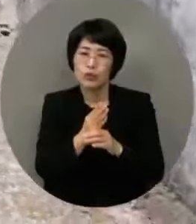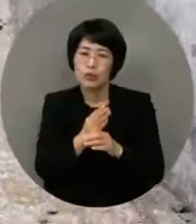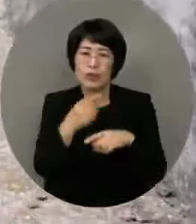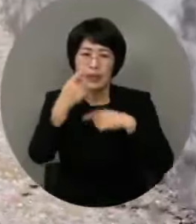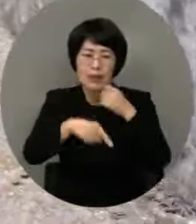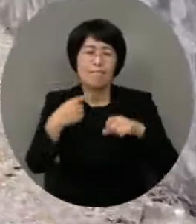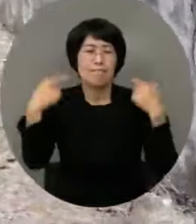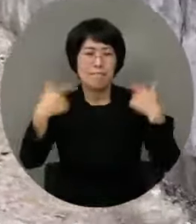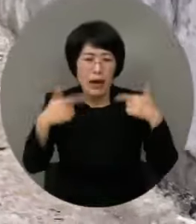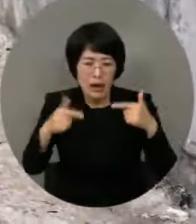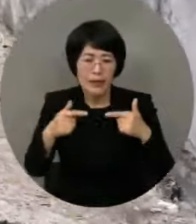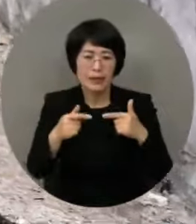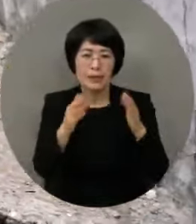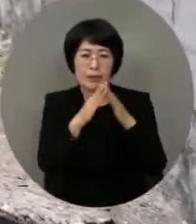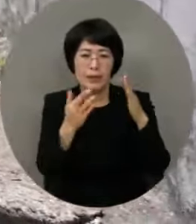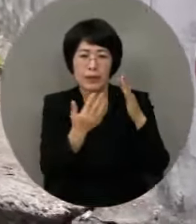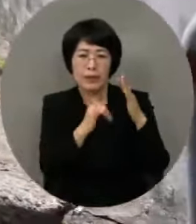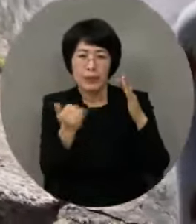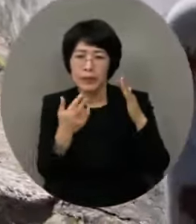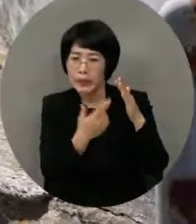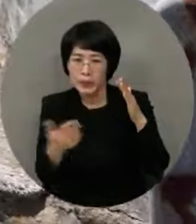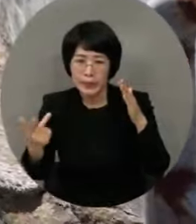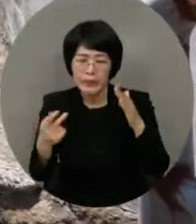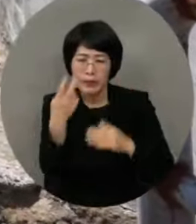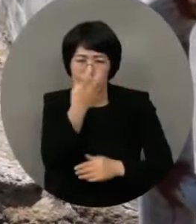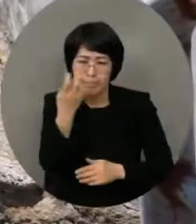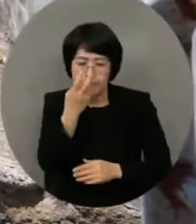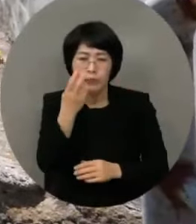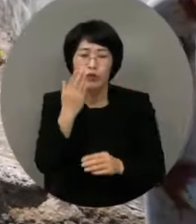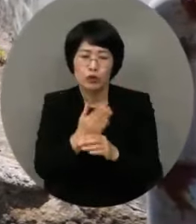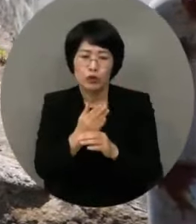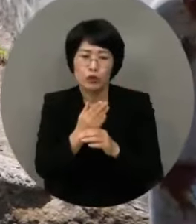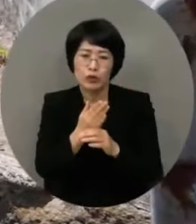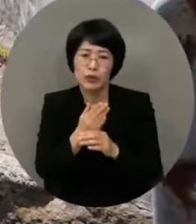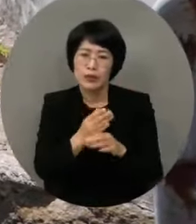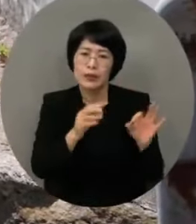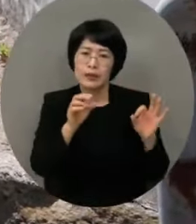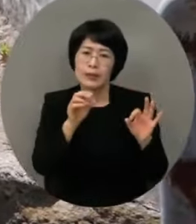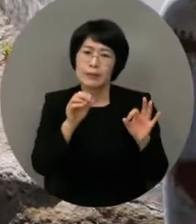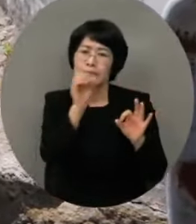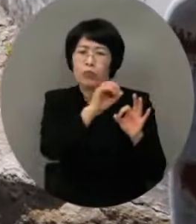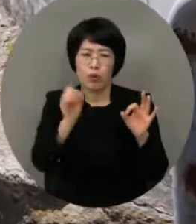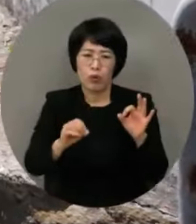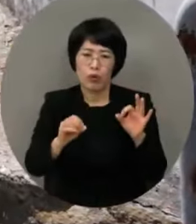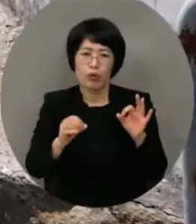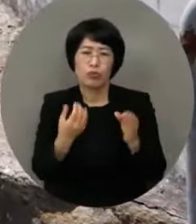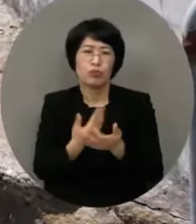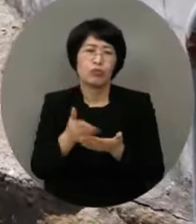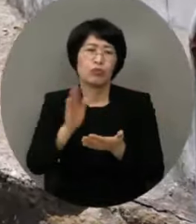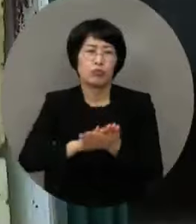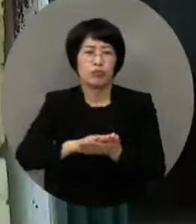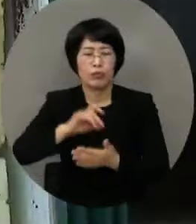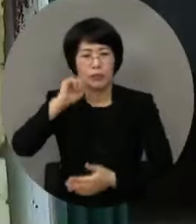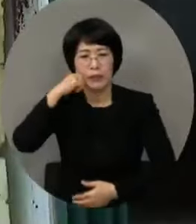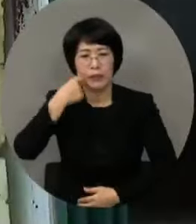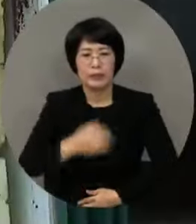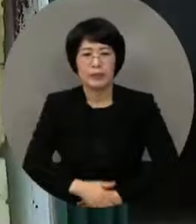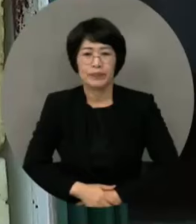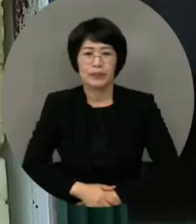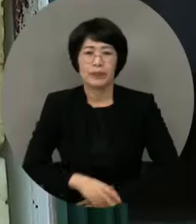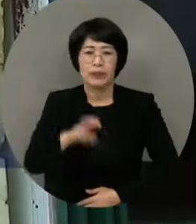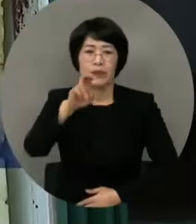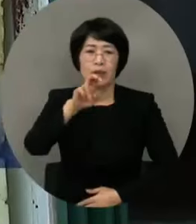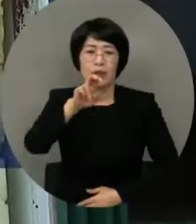해마다 목포시가 빈집 정비에 나서고 있지만 전체 빈집의 10분의 1 수준도 버겁습니다. 목원동에